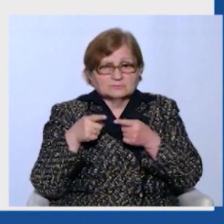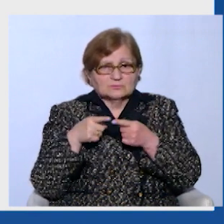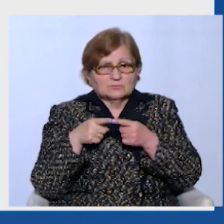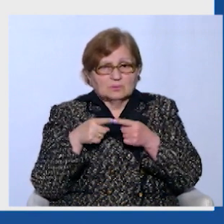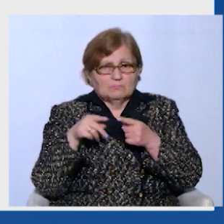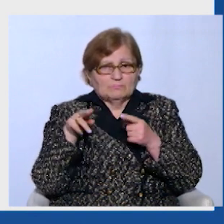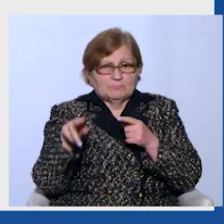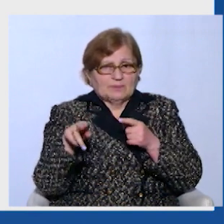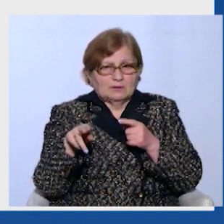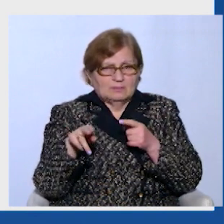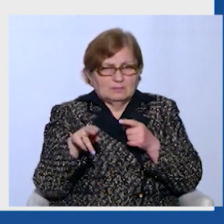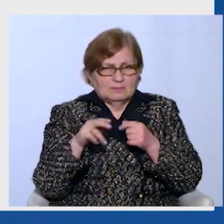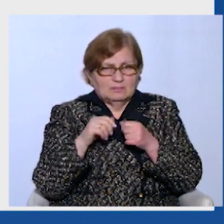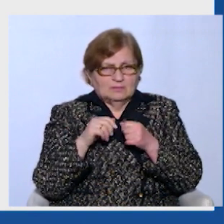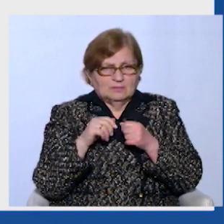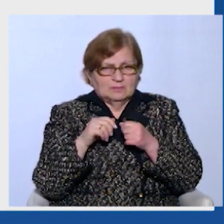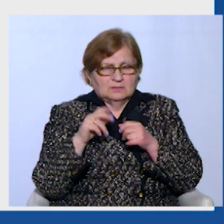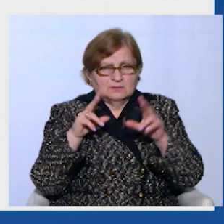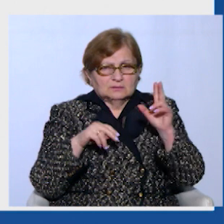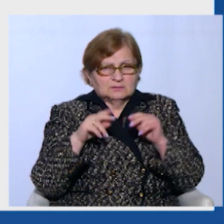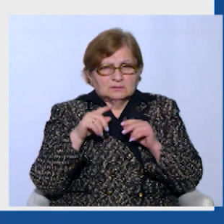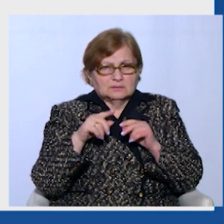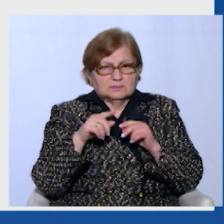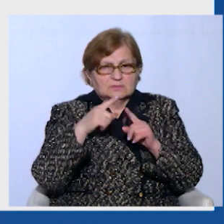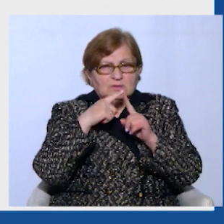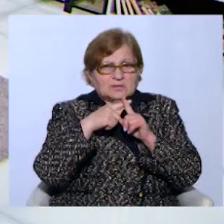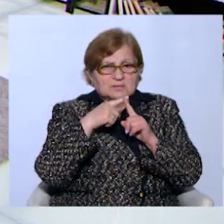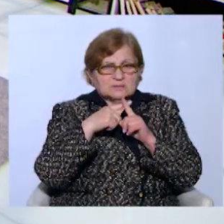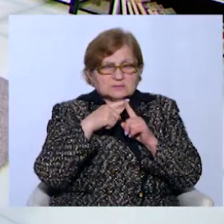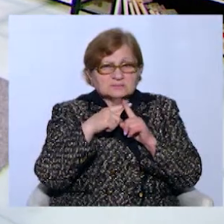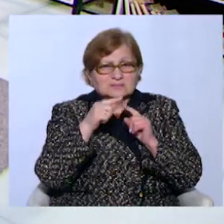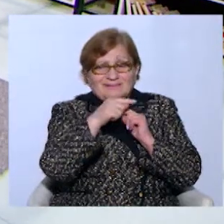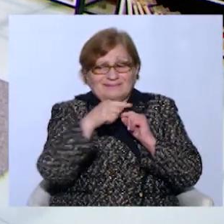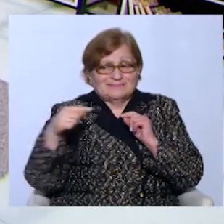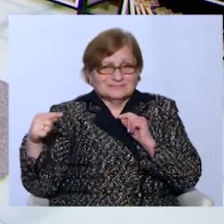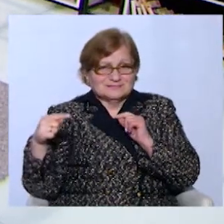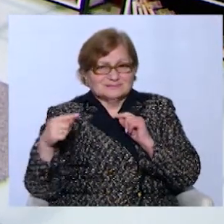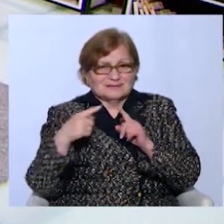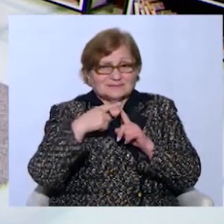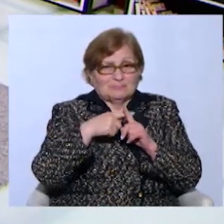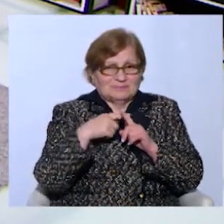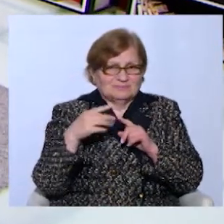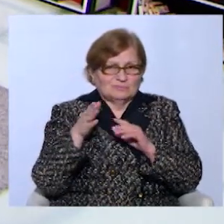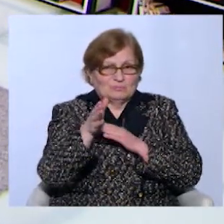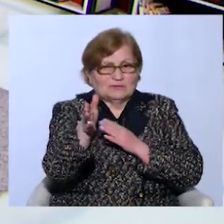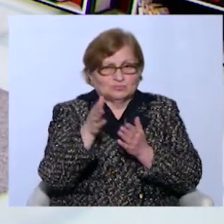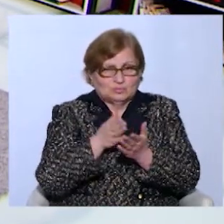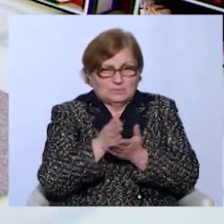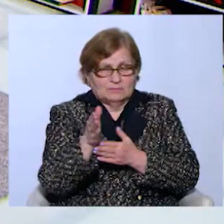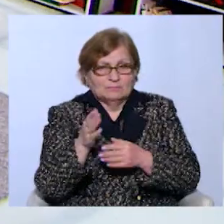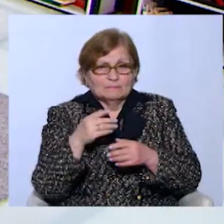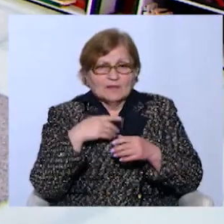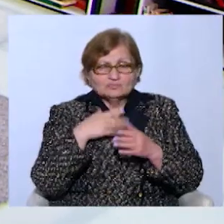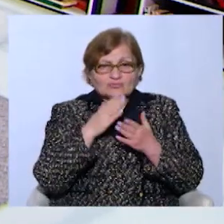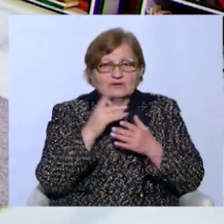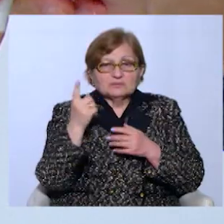ნახეთ, კუთხე T ითვლება X ღერძის დადებითი მიმართულებიდან. ეხლა ჩვენ ვართ ეგრეთ წოდებულ პირველ მეოთხედში,